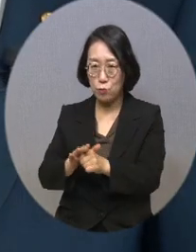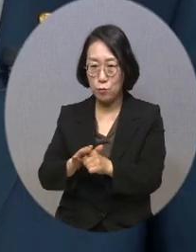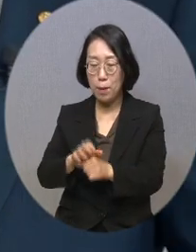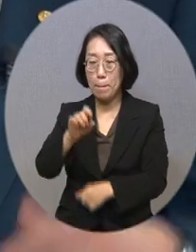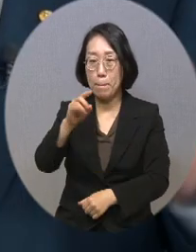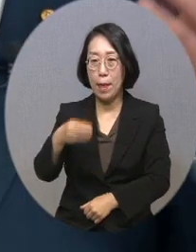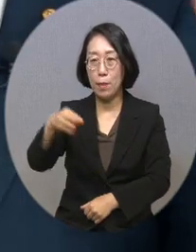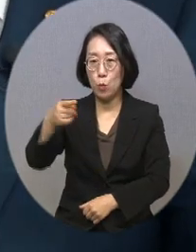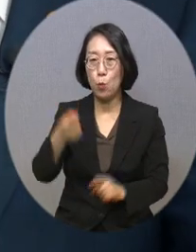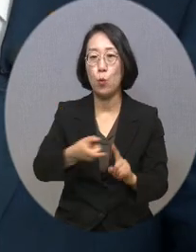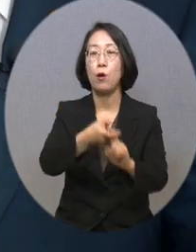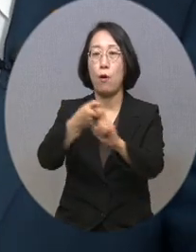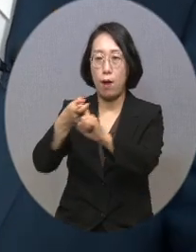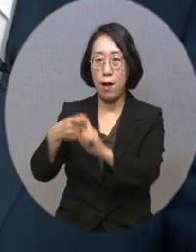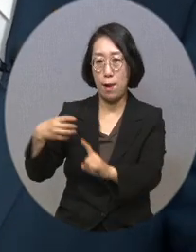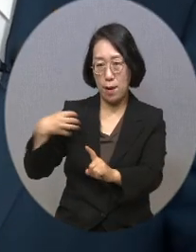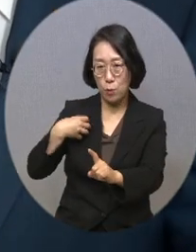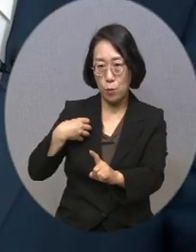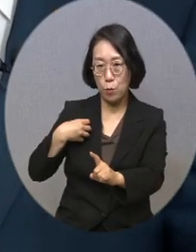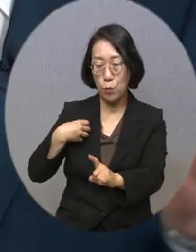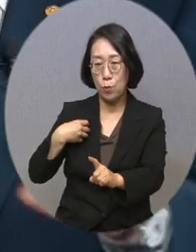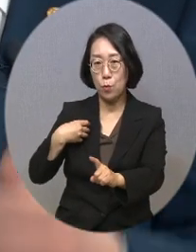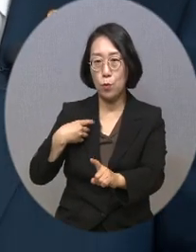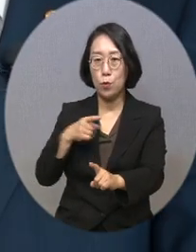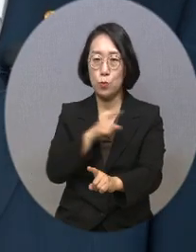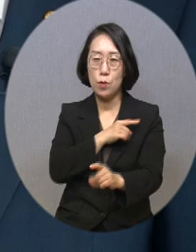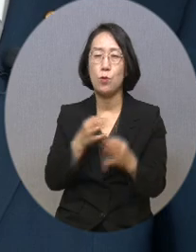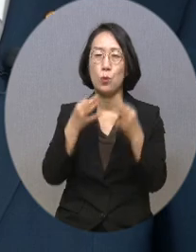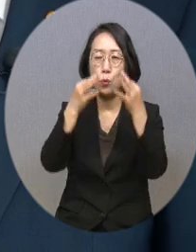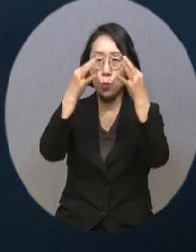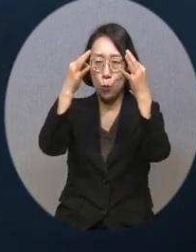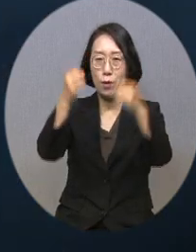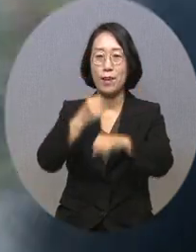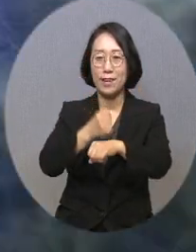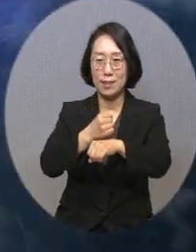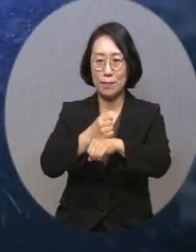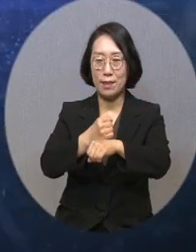멘토의 역할을 하도록 최선을 다할 것입니다.